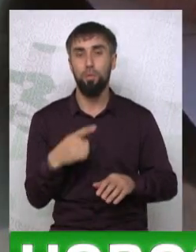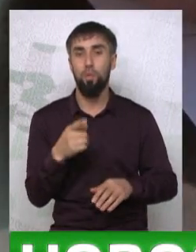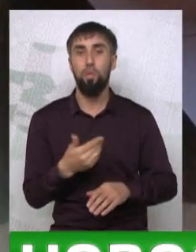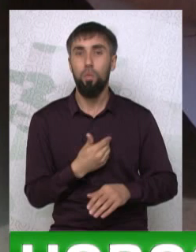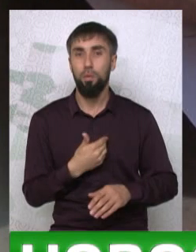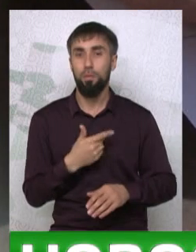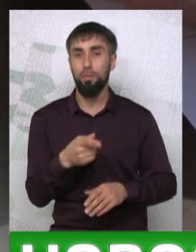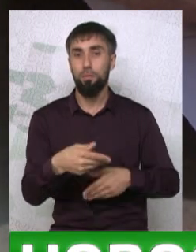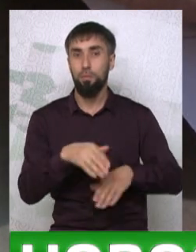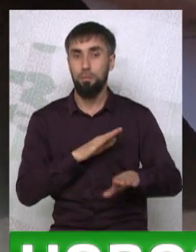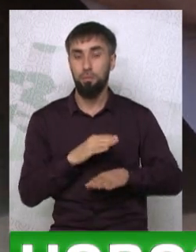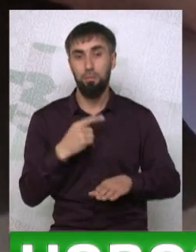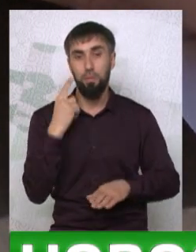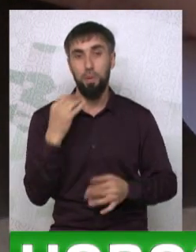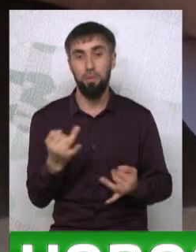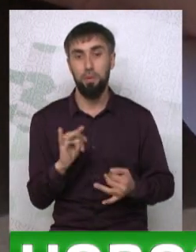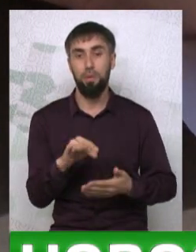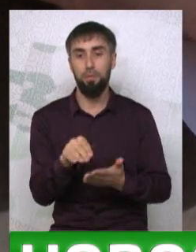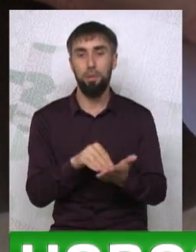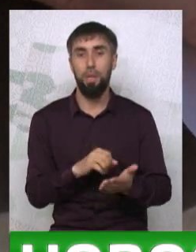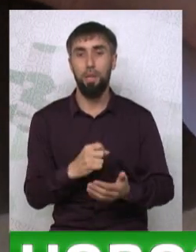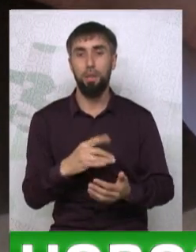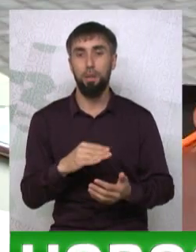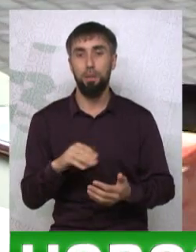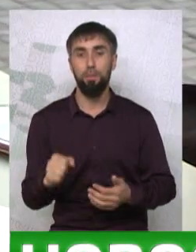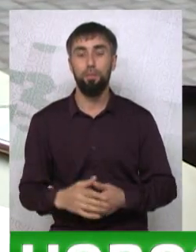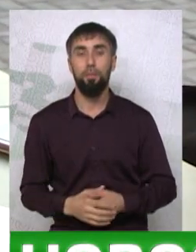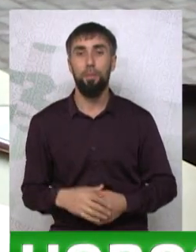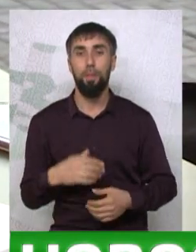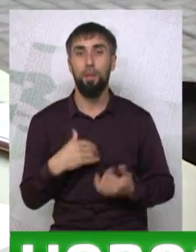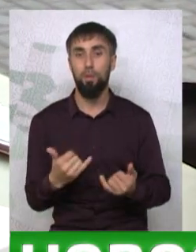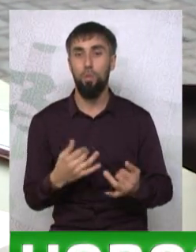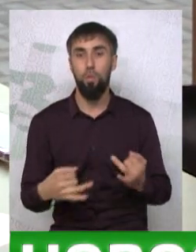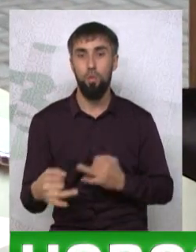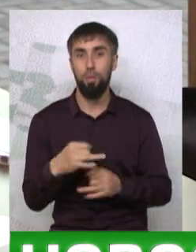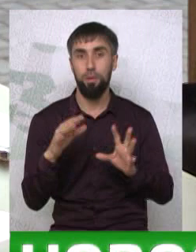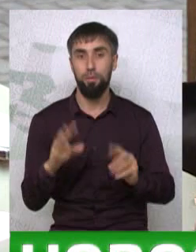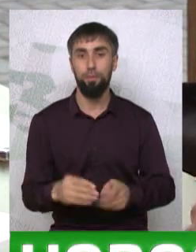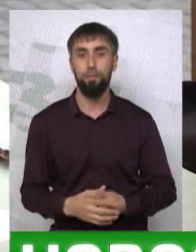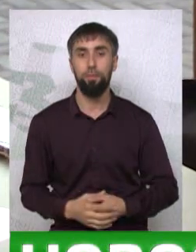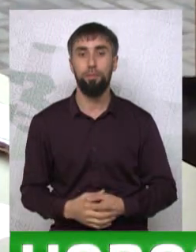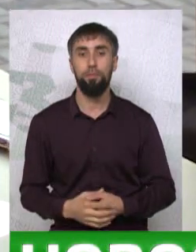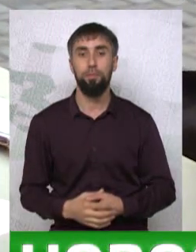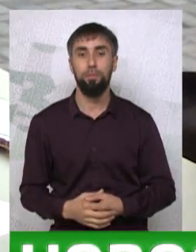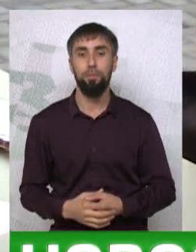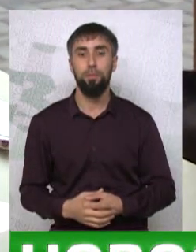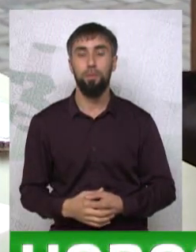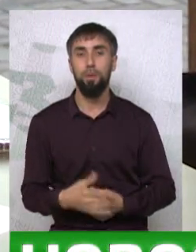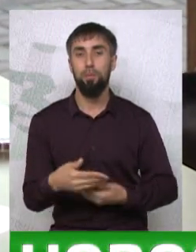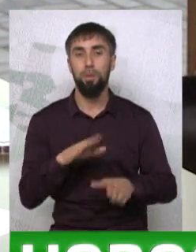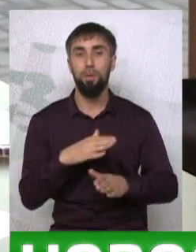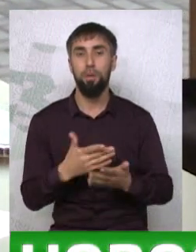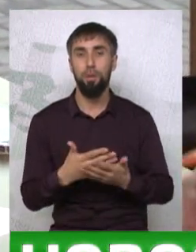Заинтересованный предложениями компании заполняет анкету соискателя. Мы сейчас обсудим все. Мне посоветуют